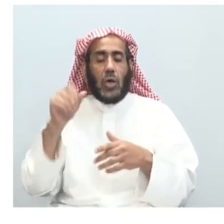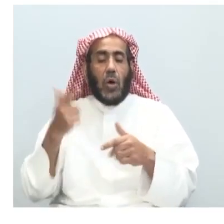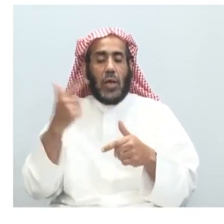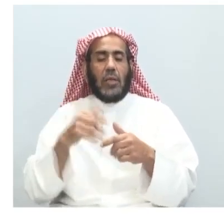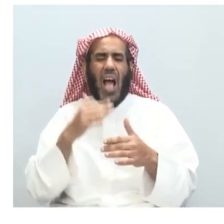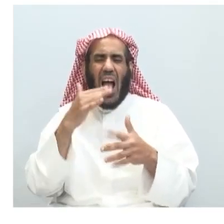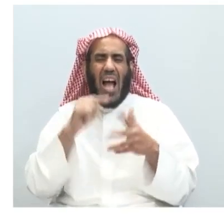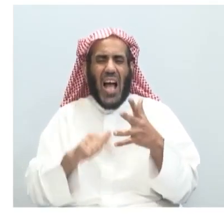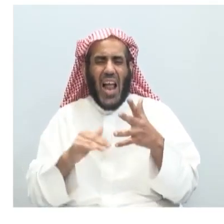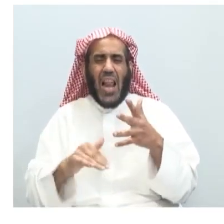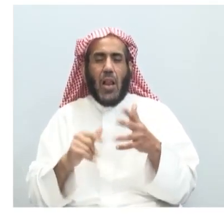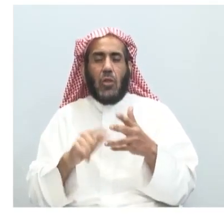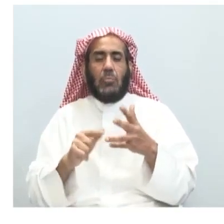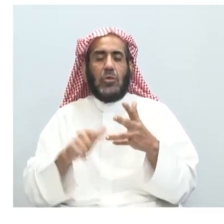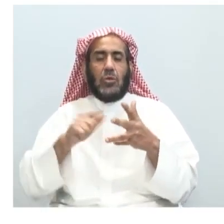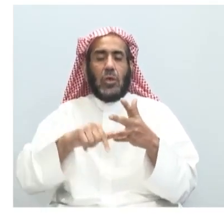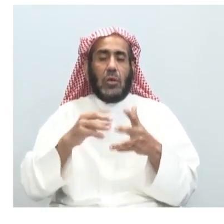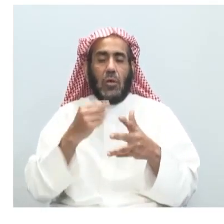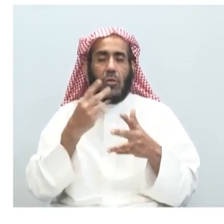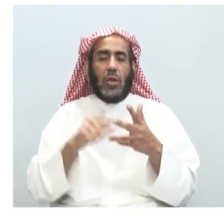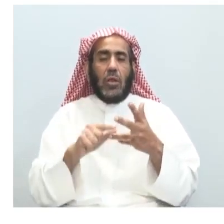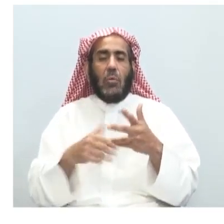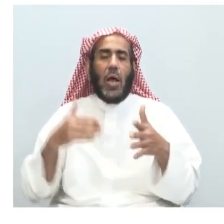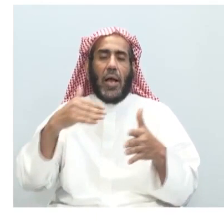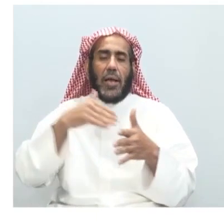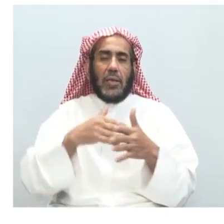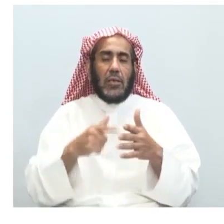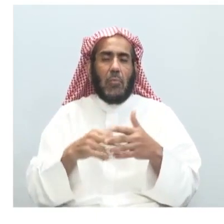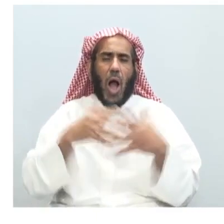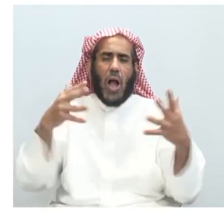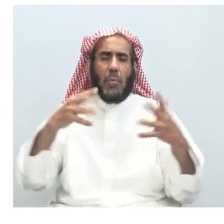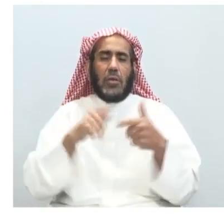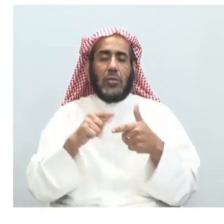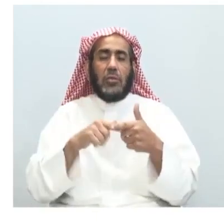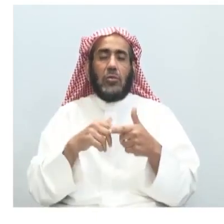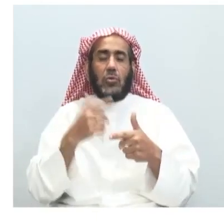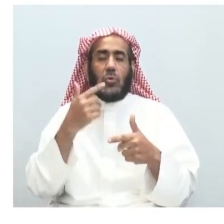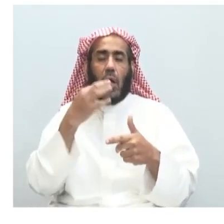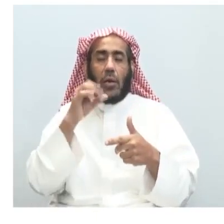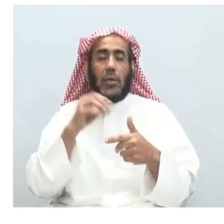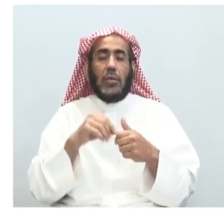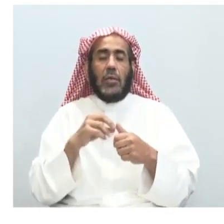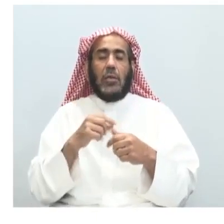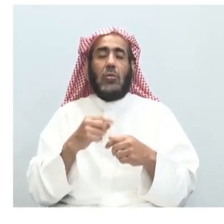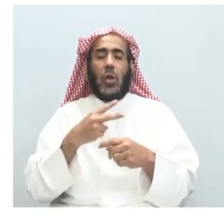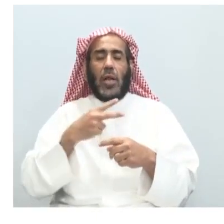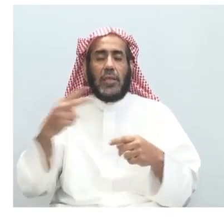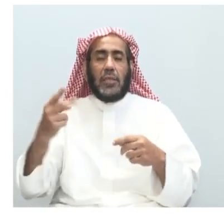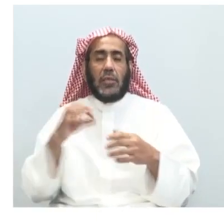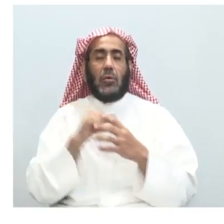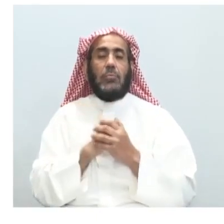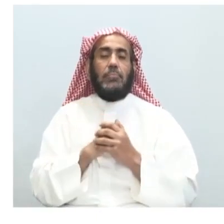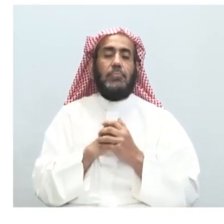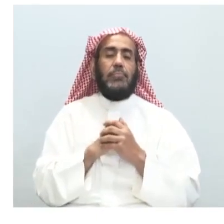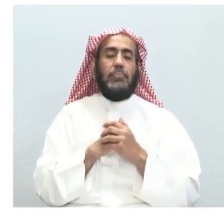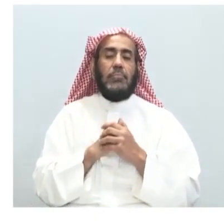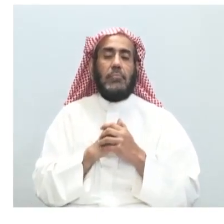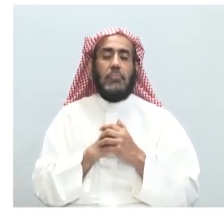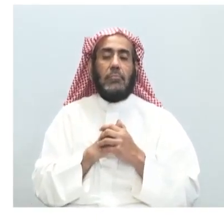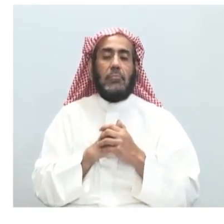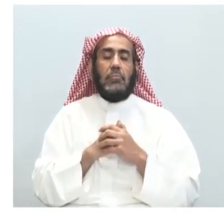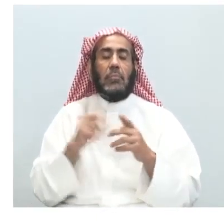الاحادي اقلهم ثم السكر الثنائي واخيرا اكبر حجم هو السكريات عديده التسكر